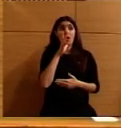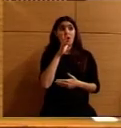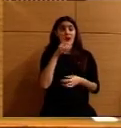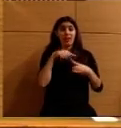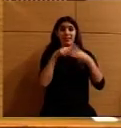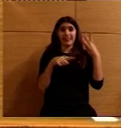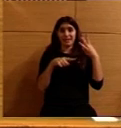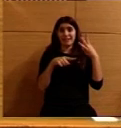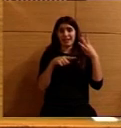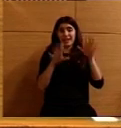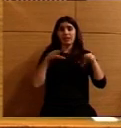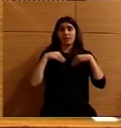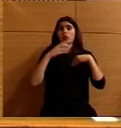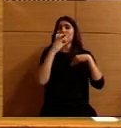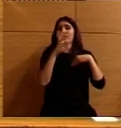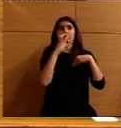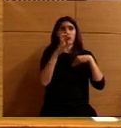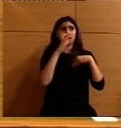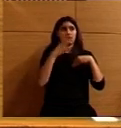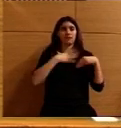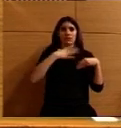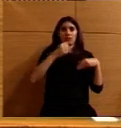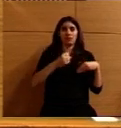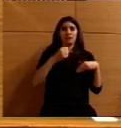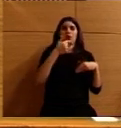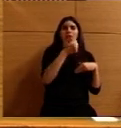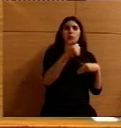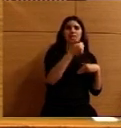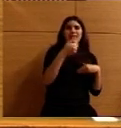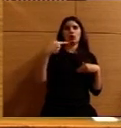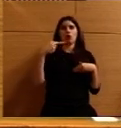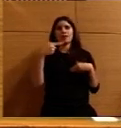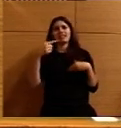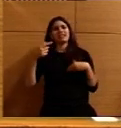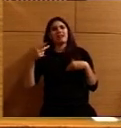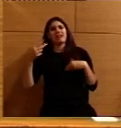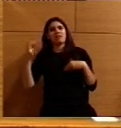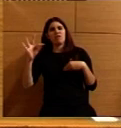acceptacions per a les revocacions de les delegacions de l'Ajuntament d'Albuixec, de Godelleta i de Rafael Guaraf.